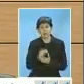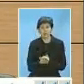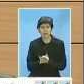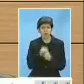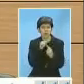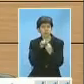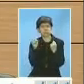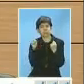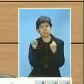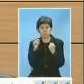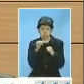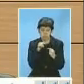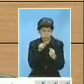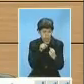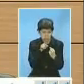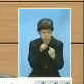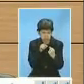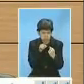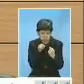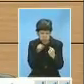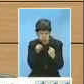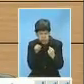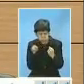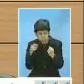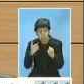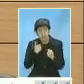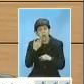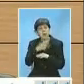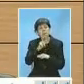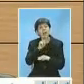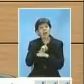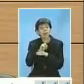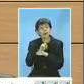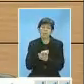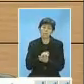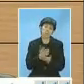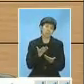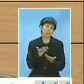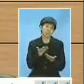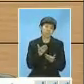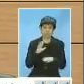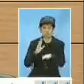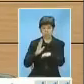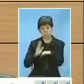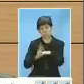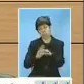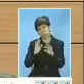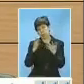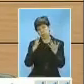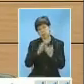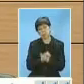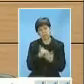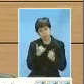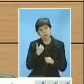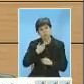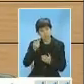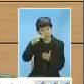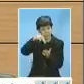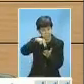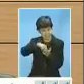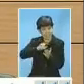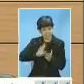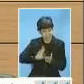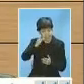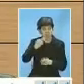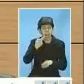ประเด็นต่อเนื่องตลอดมาท่านประธานก็ไม่ได้กล่าวตักเตือนจนกระทั่งผมลุกขึ้นประท้